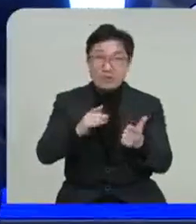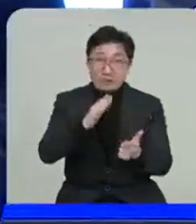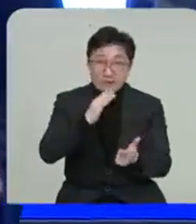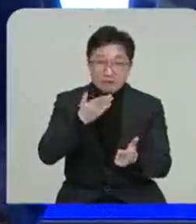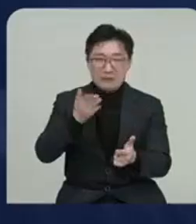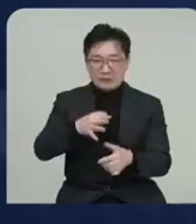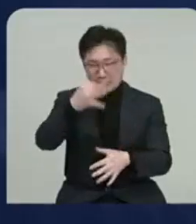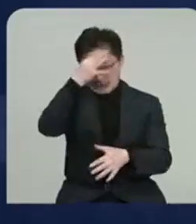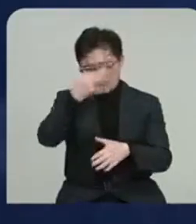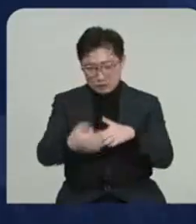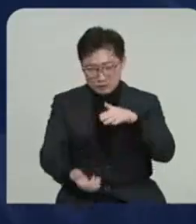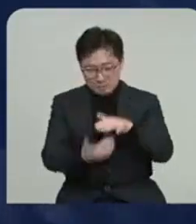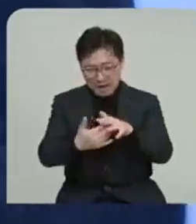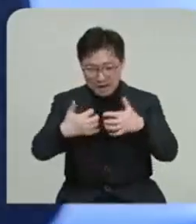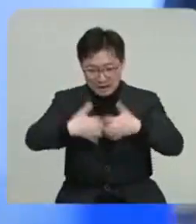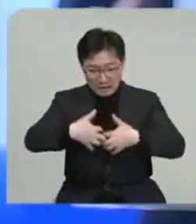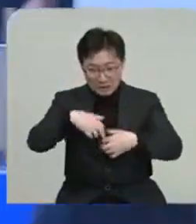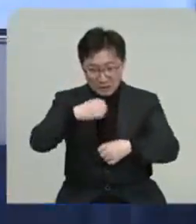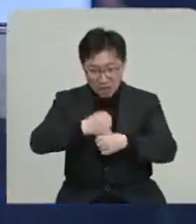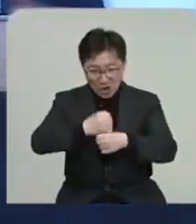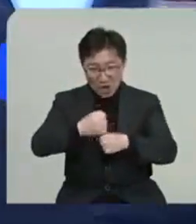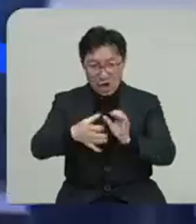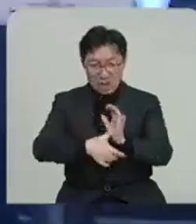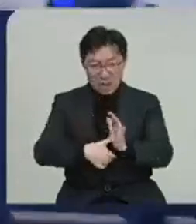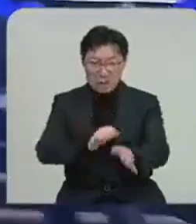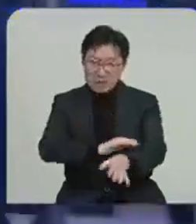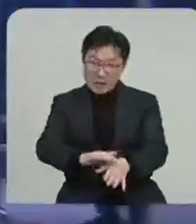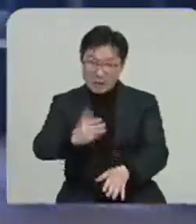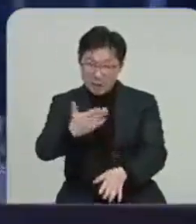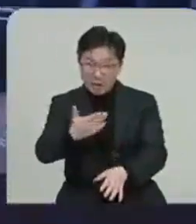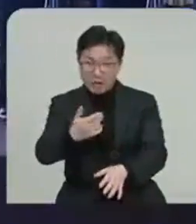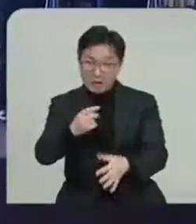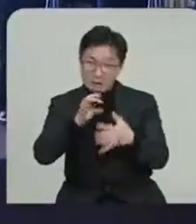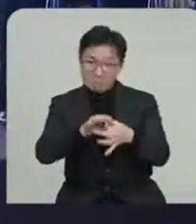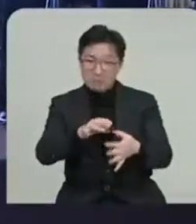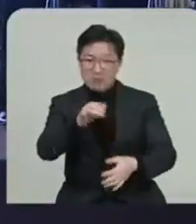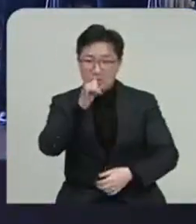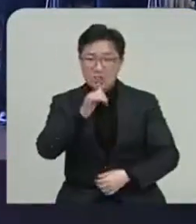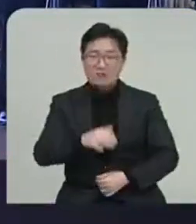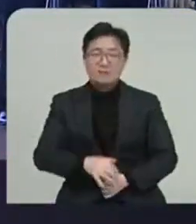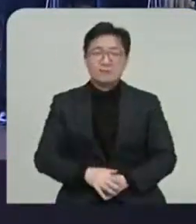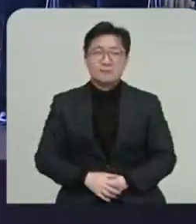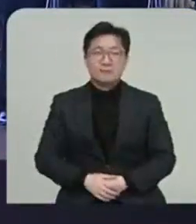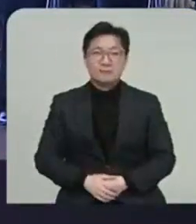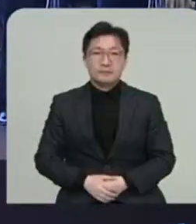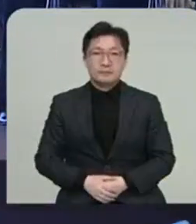공장으로 새로운 활로를 찾을 수 있을지 주목됩니다. KBS 뉴스 박웅입니다.